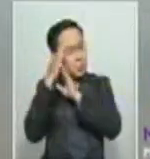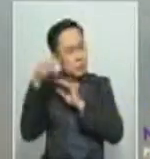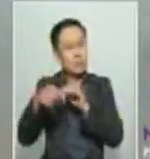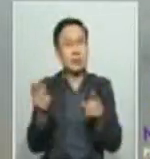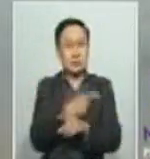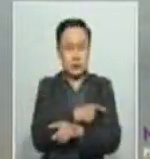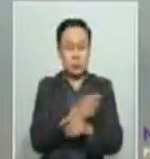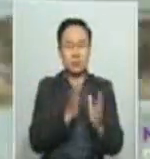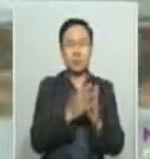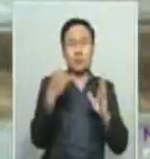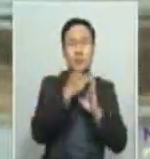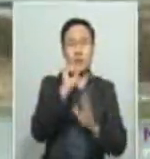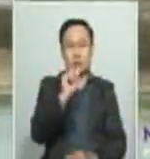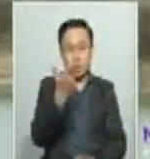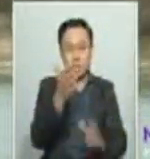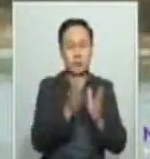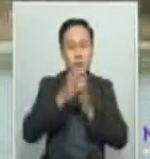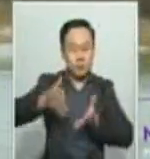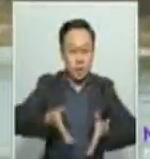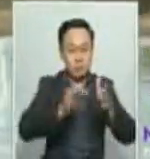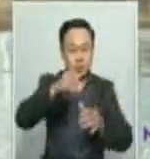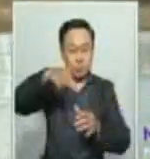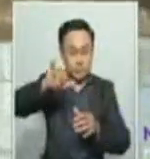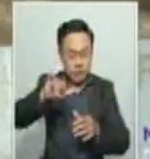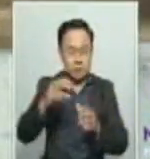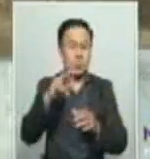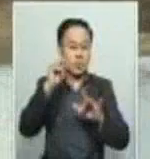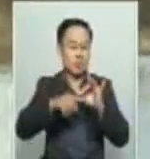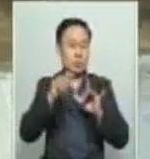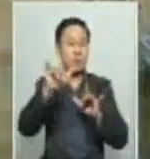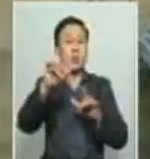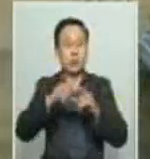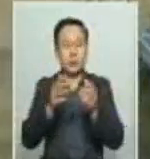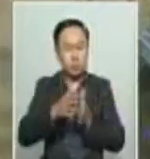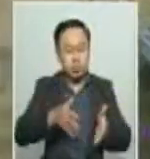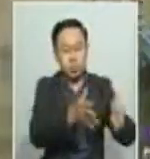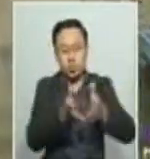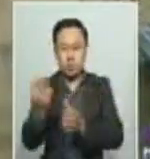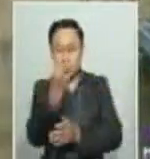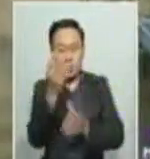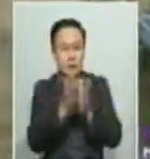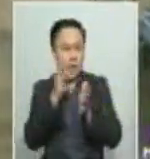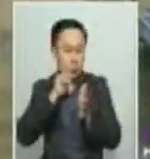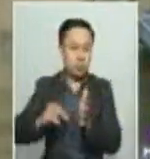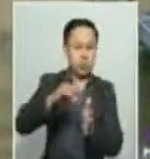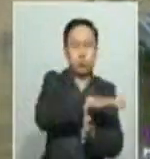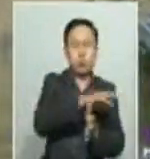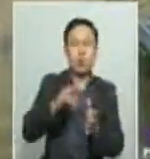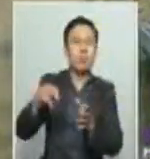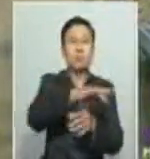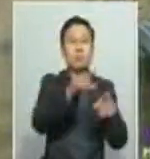ในแม่น้ำเจ้าพระยาและแม่น้ำน้อยล้นตลิ่งเข้าท่วมบ้านเรือประชาชนพื้นที่ลุ่มต่ำริมฝั่งแม่น้ำแล้วนะครับซึ่งล่าสุดใน